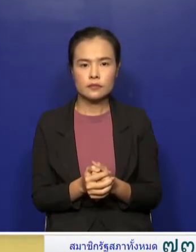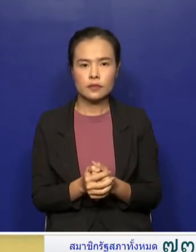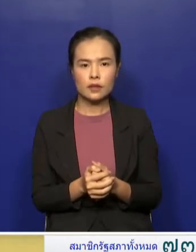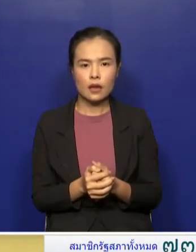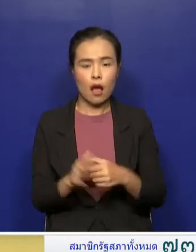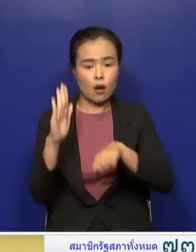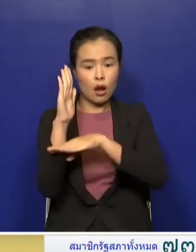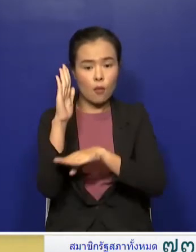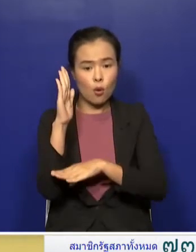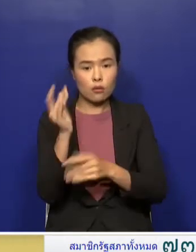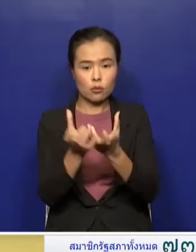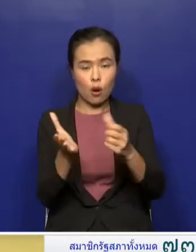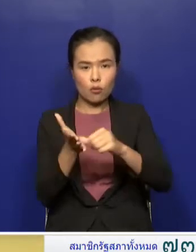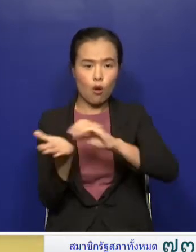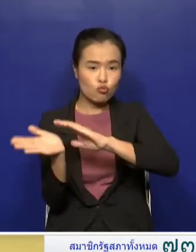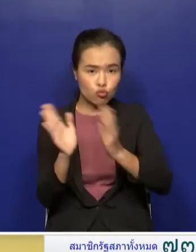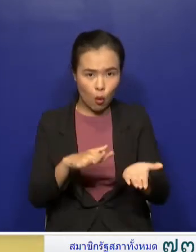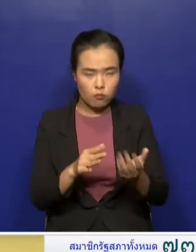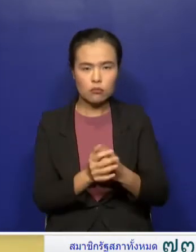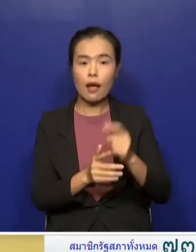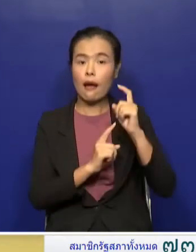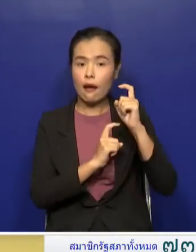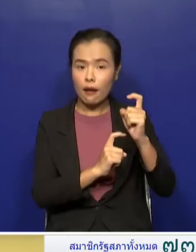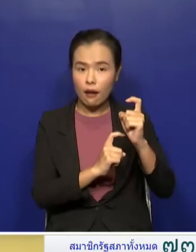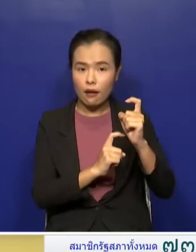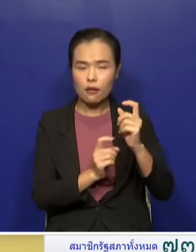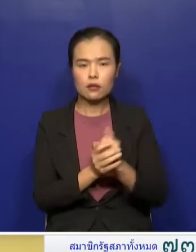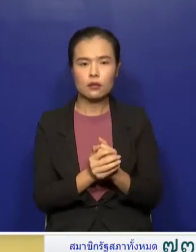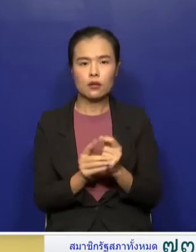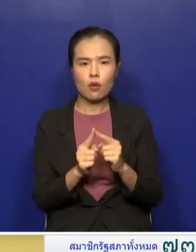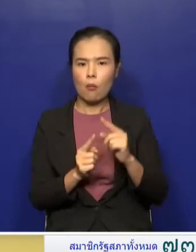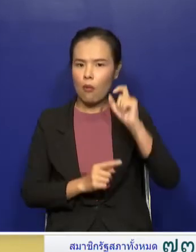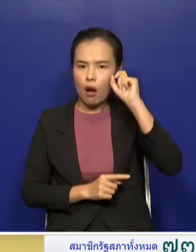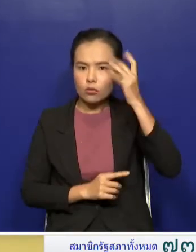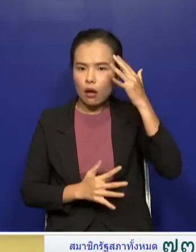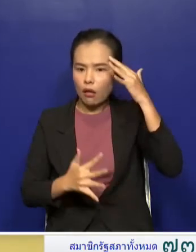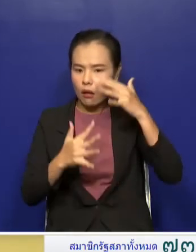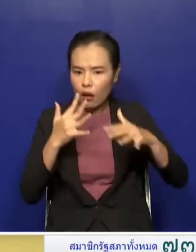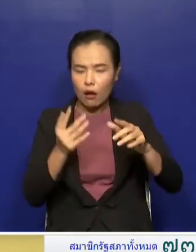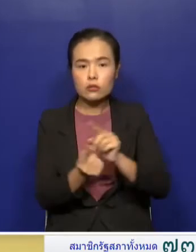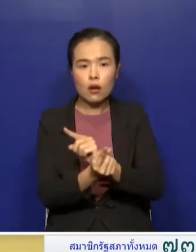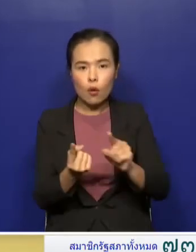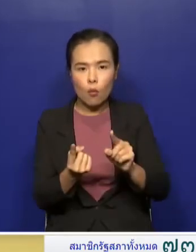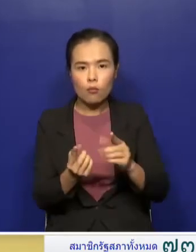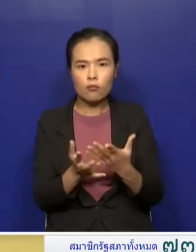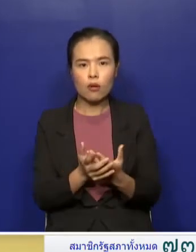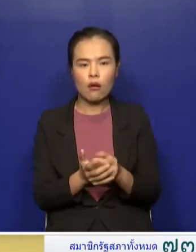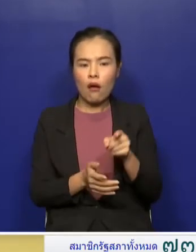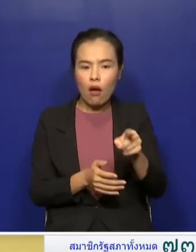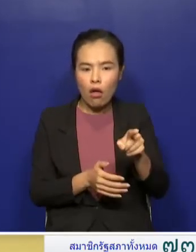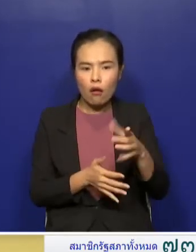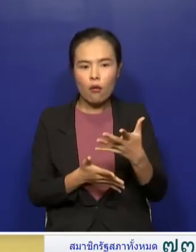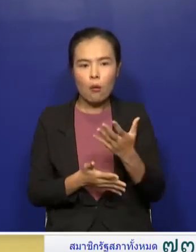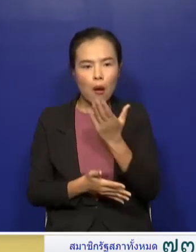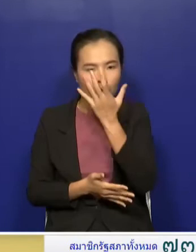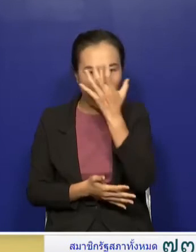กระบวนการแก้ไขรัฐธรรมนูญเสี่ยงต่อมาเสี่ยงเกิดความไม่เข้าใจกันของคนในสังคมคุณเตะตัวคุณตีสอง